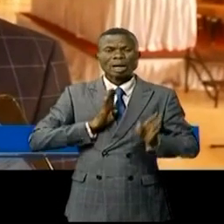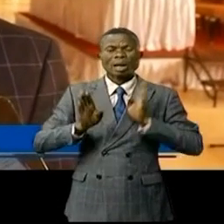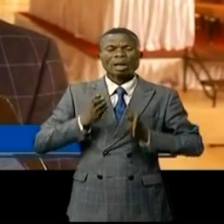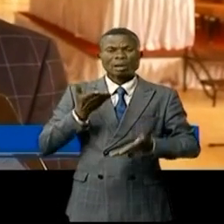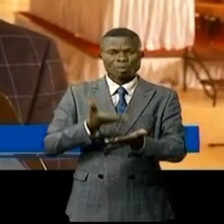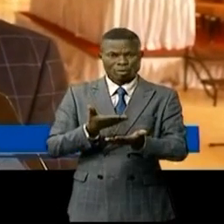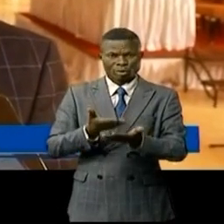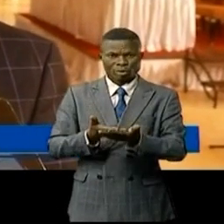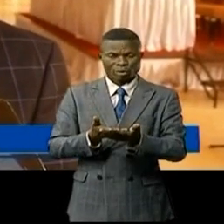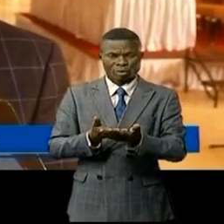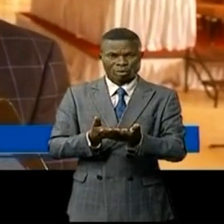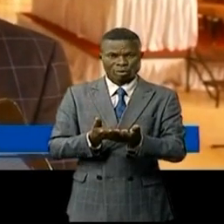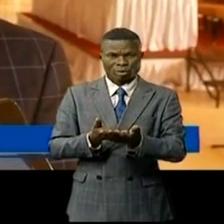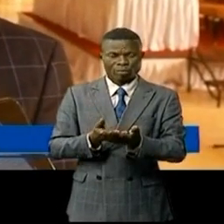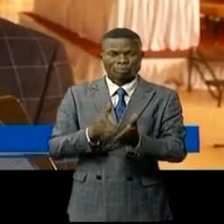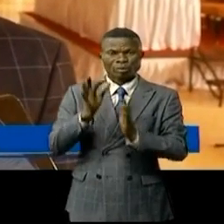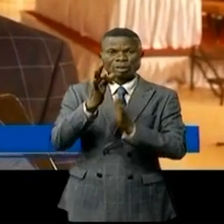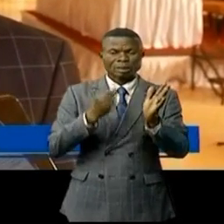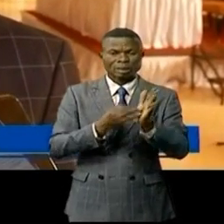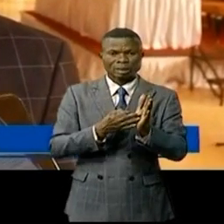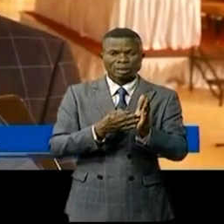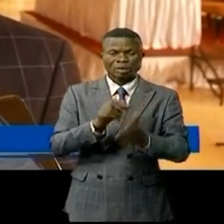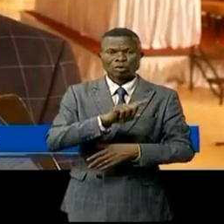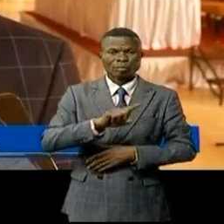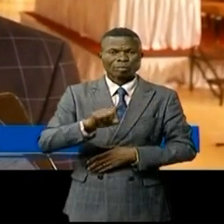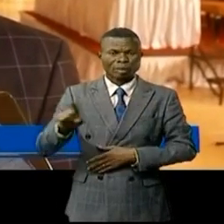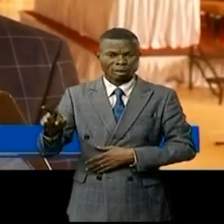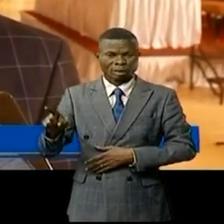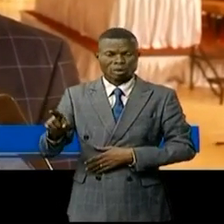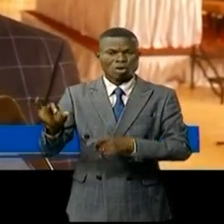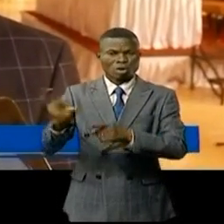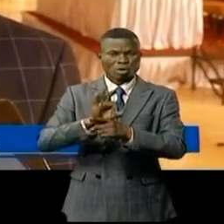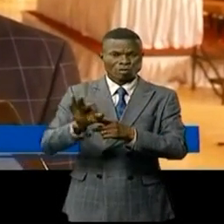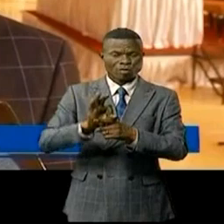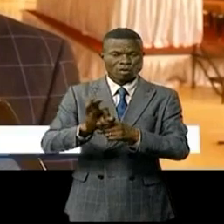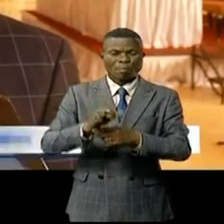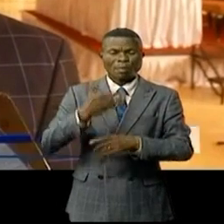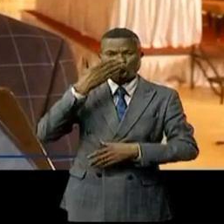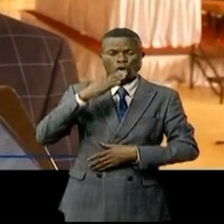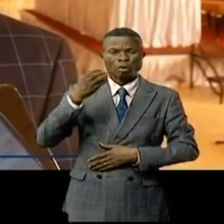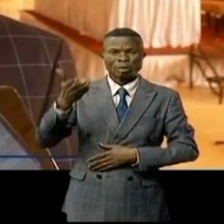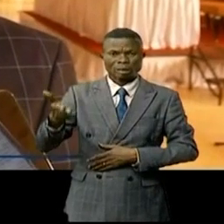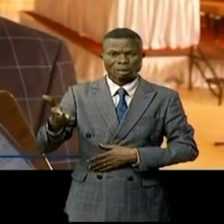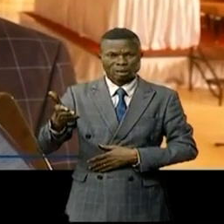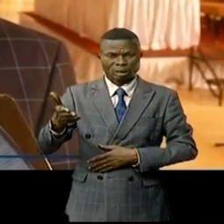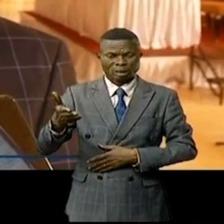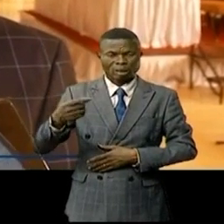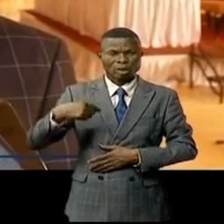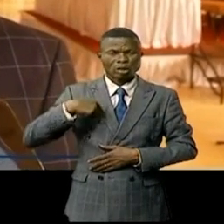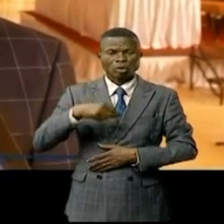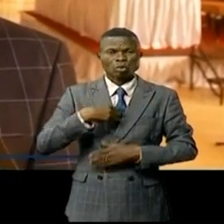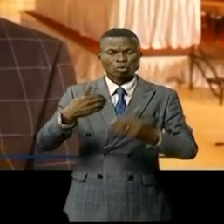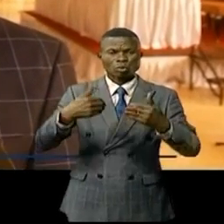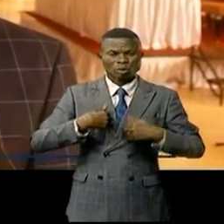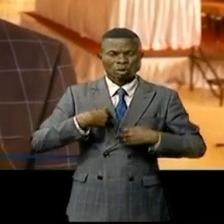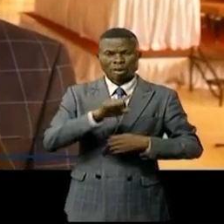Donc sur les 18 000 formations sanitaires, on devrait avoir au